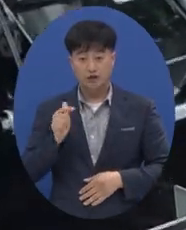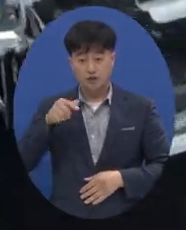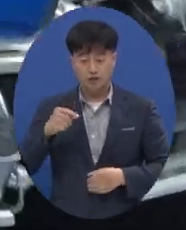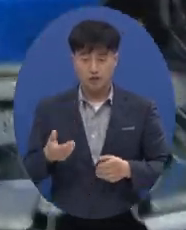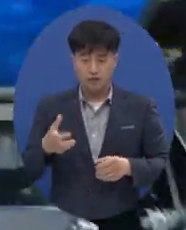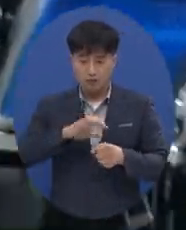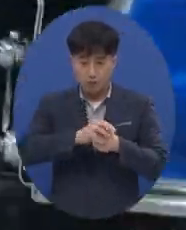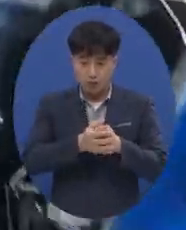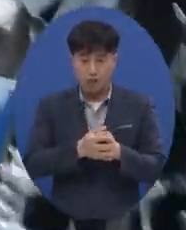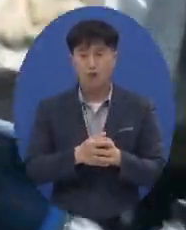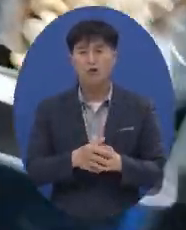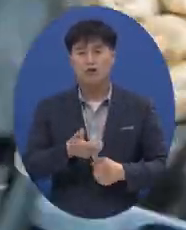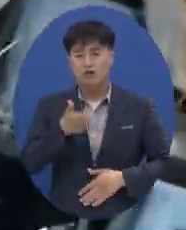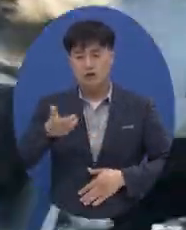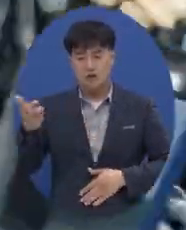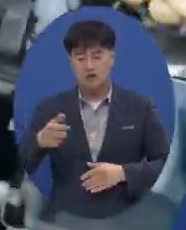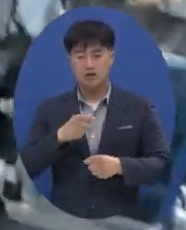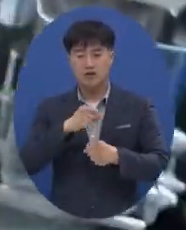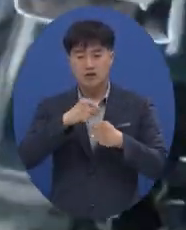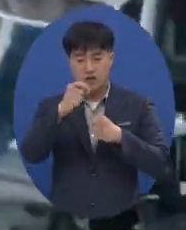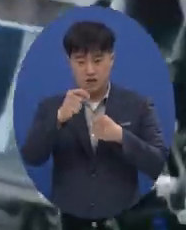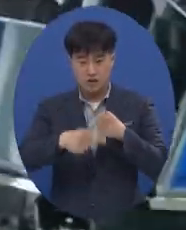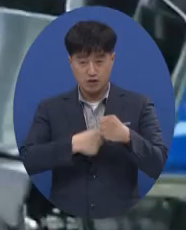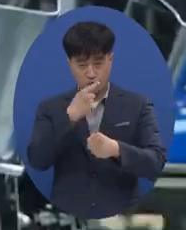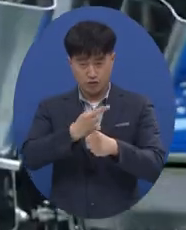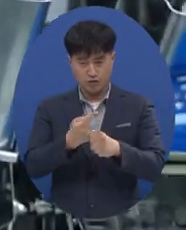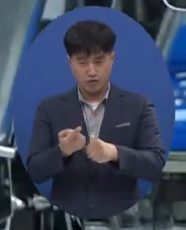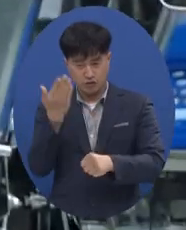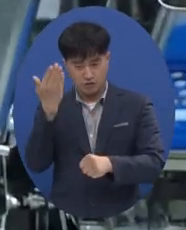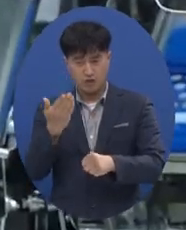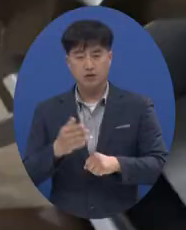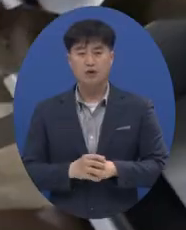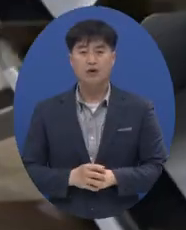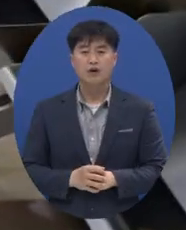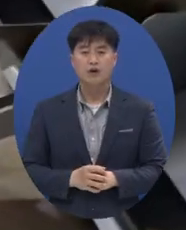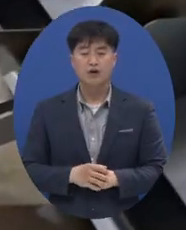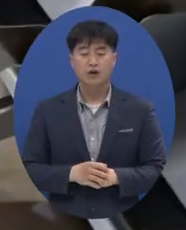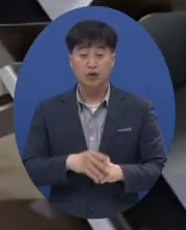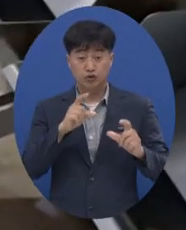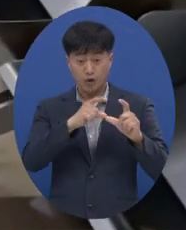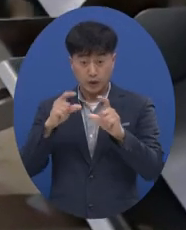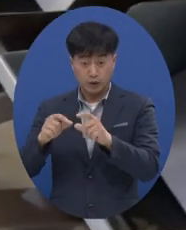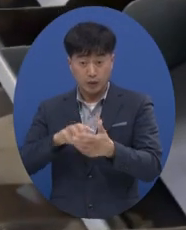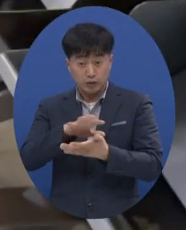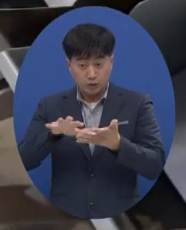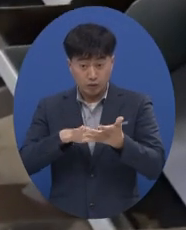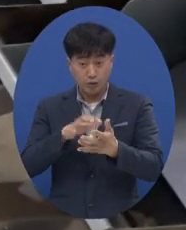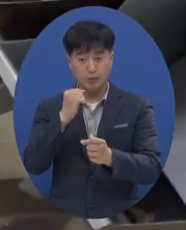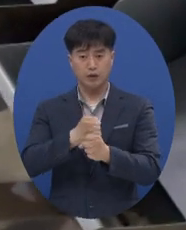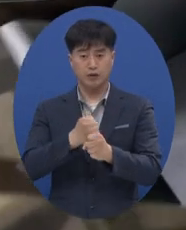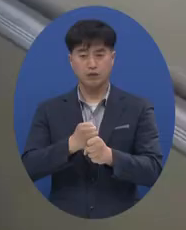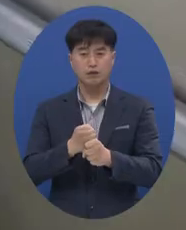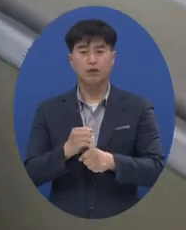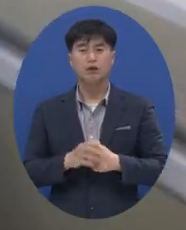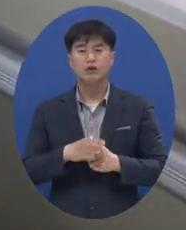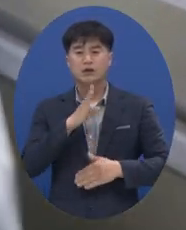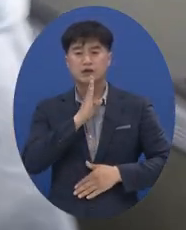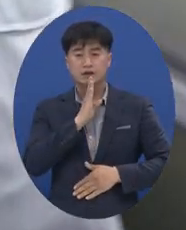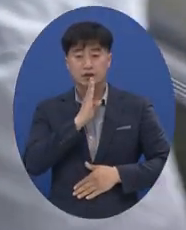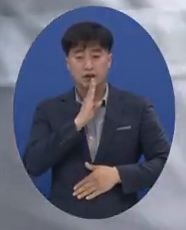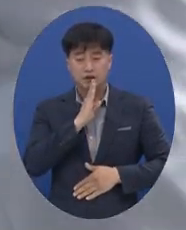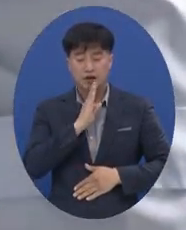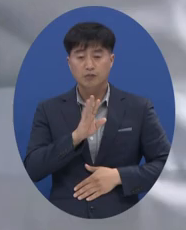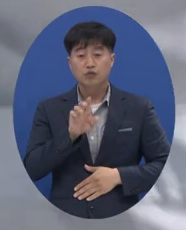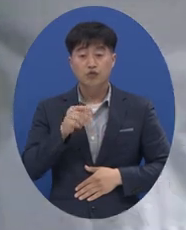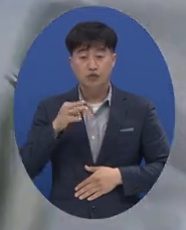속여 유통기한을 1년이나 늘렸습니다. 블루베리와 아로니아를 절반씩 섞어 만들었다는 제품. 실제로는 블루베리의